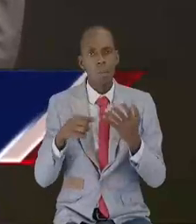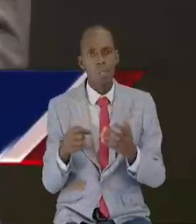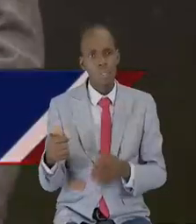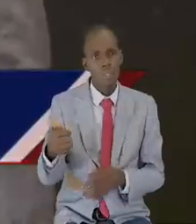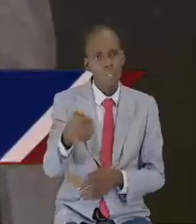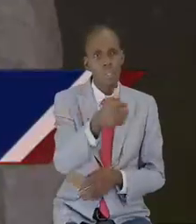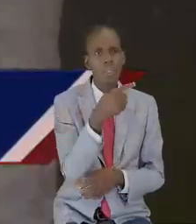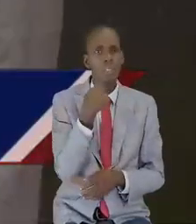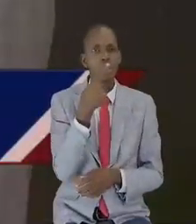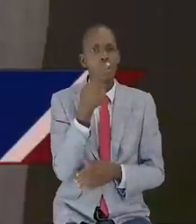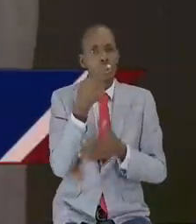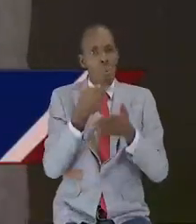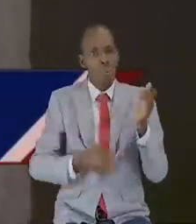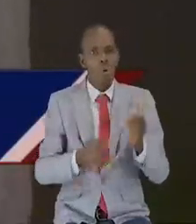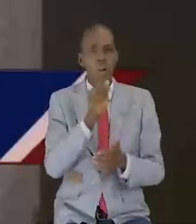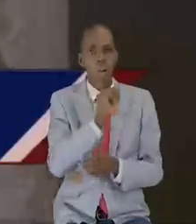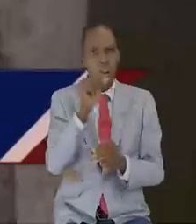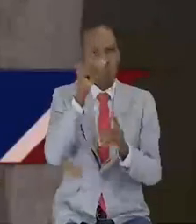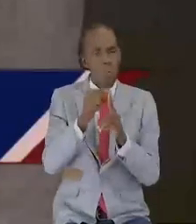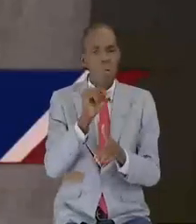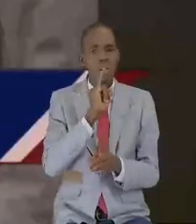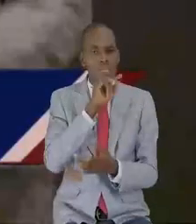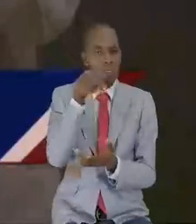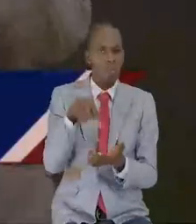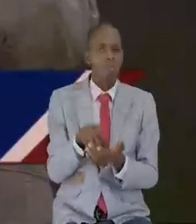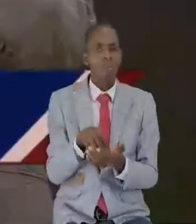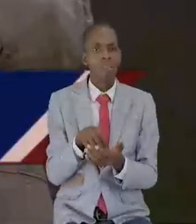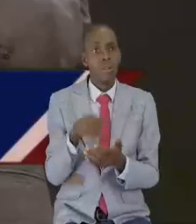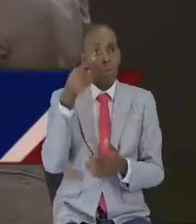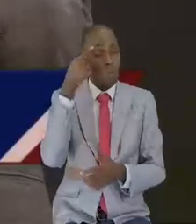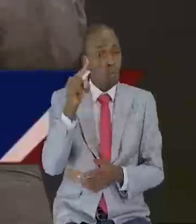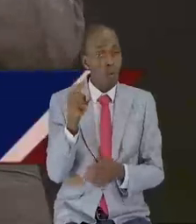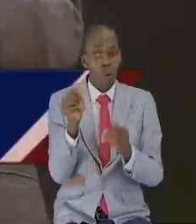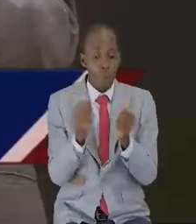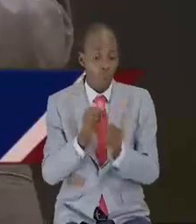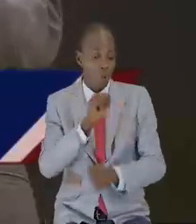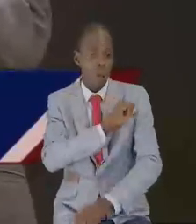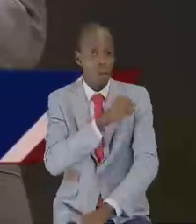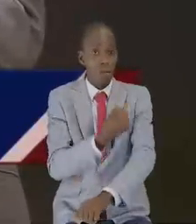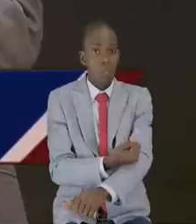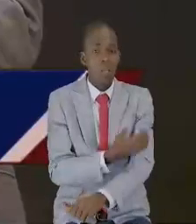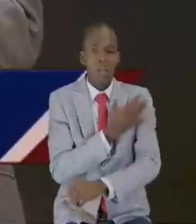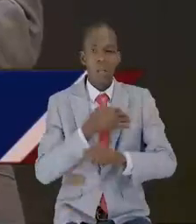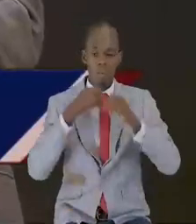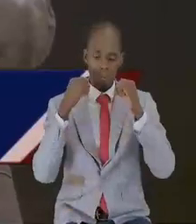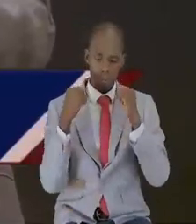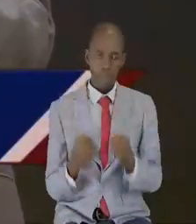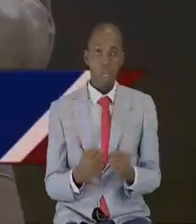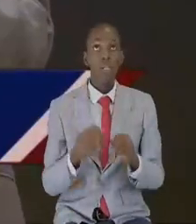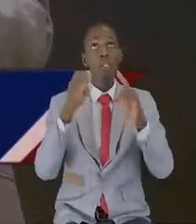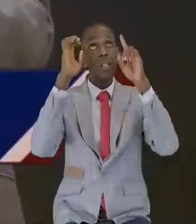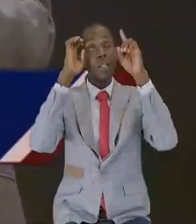uns aux autres, quelle est cette parole? Il commande avec autorité et puissance aux